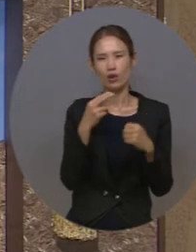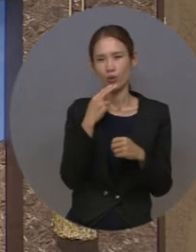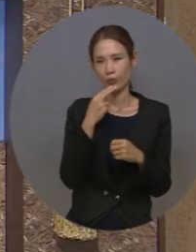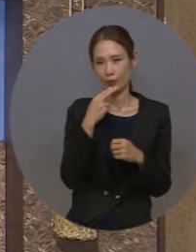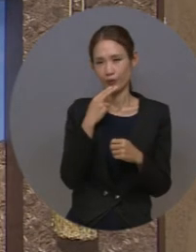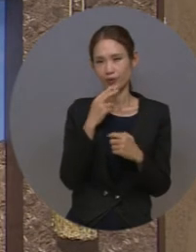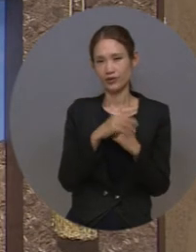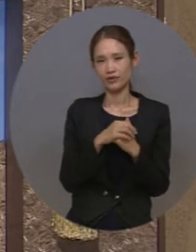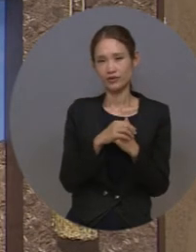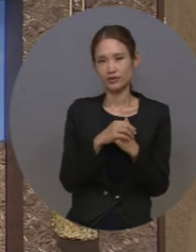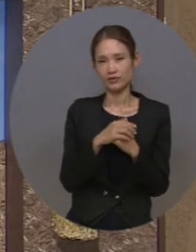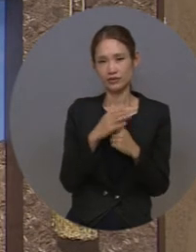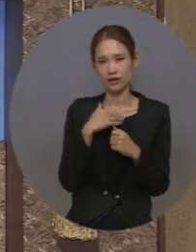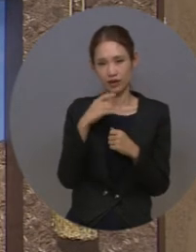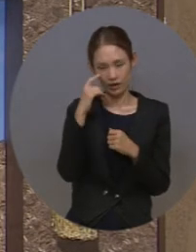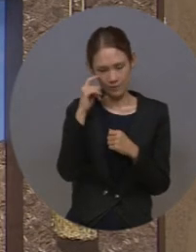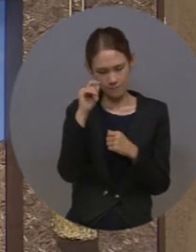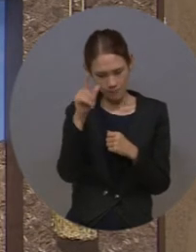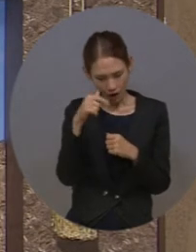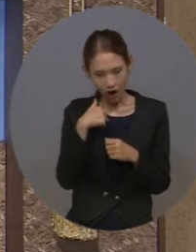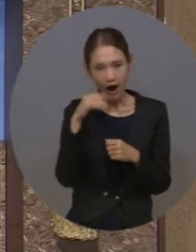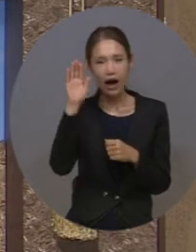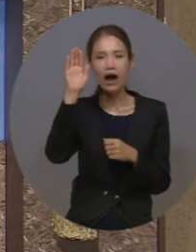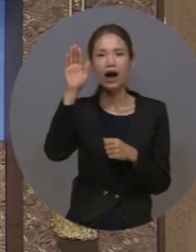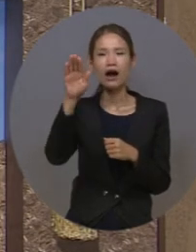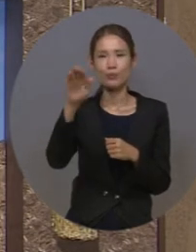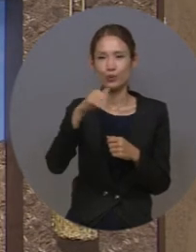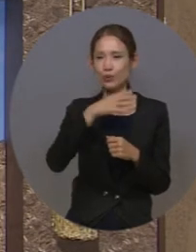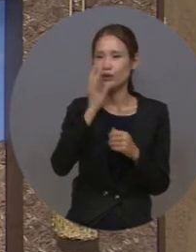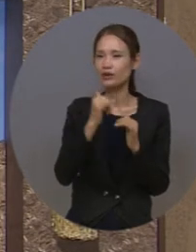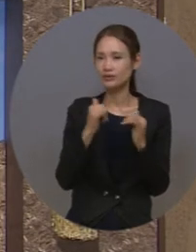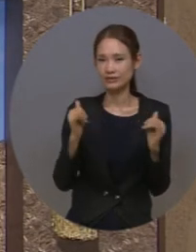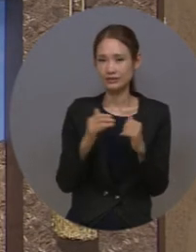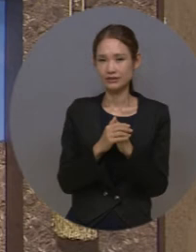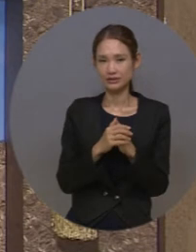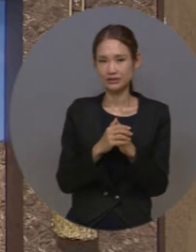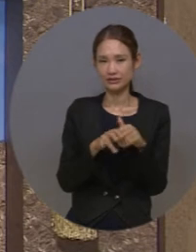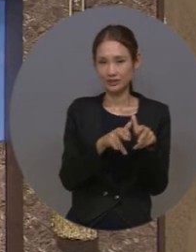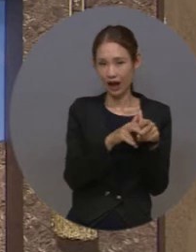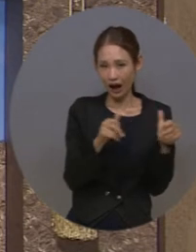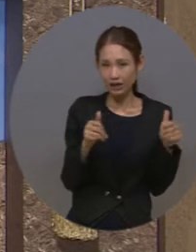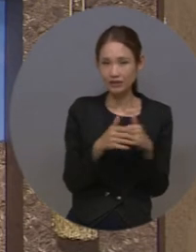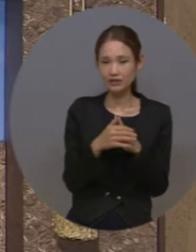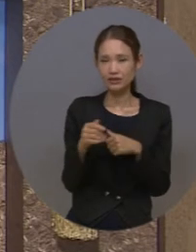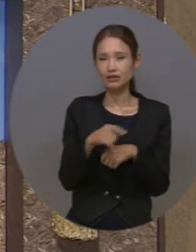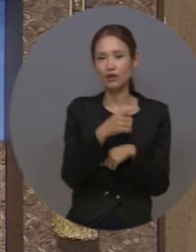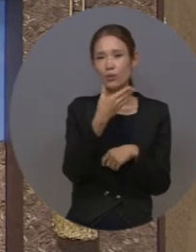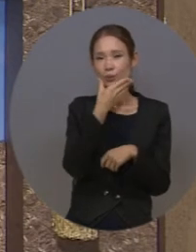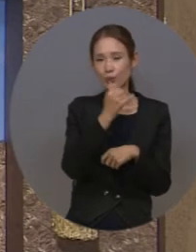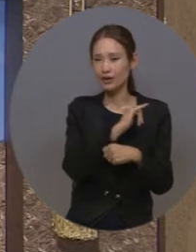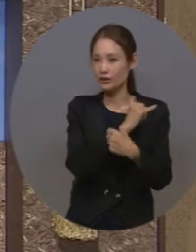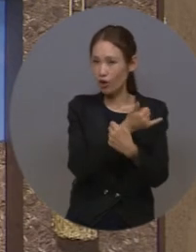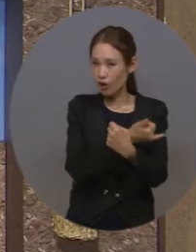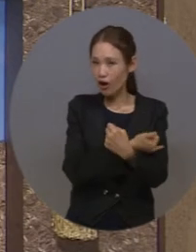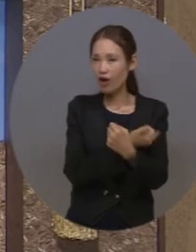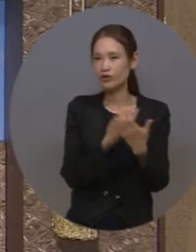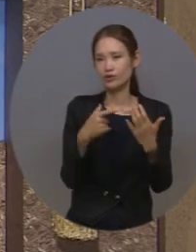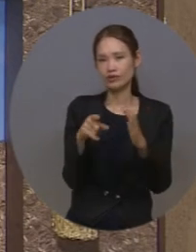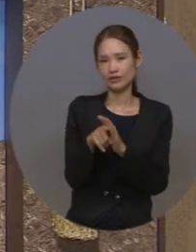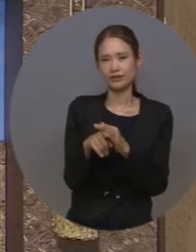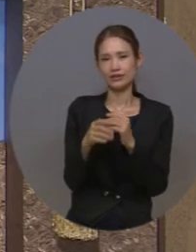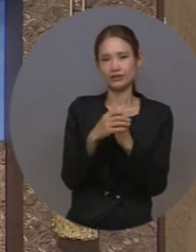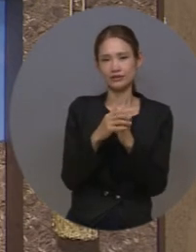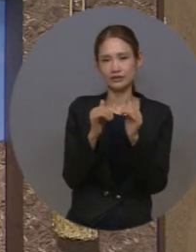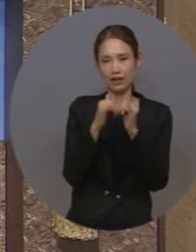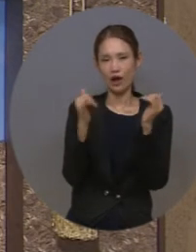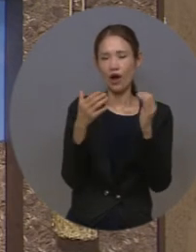네. 그때 제가 눈을 뜨고 이제는 어르신들이고 장애인이고 네. 그분들의 복지, 인권을 위해서는